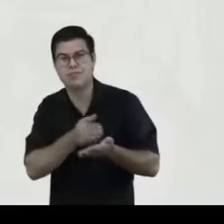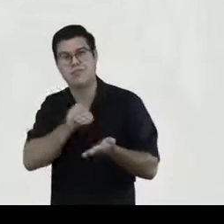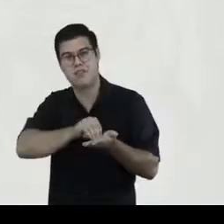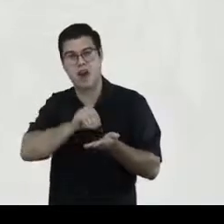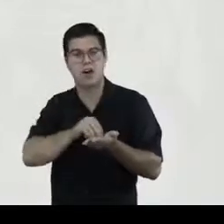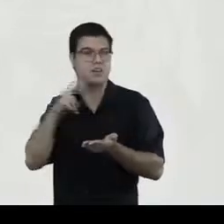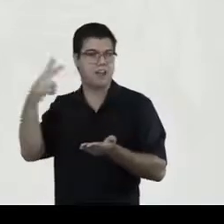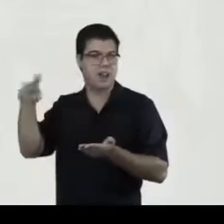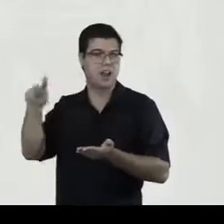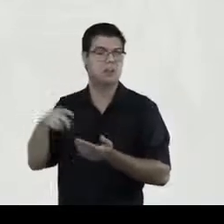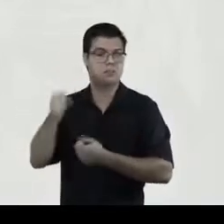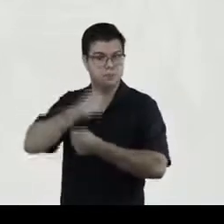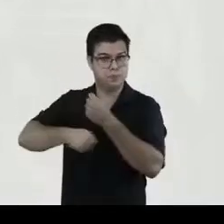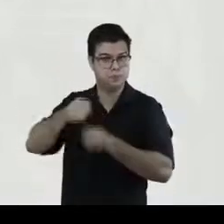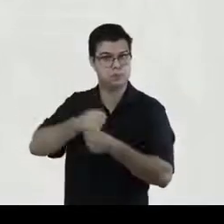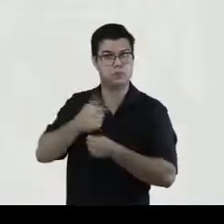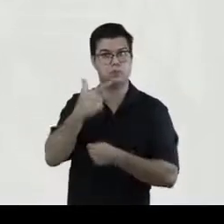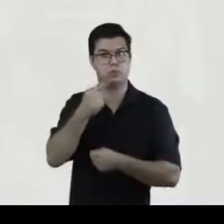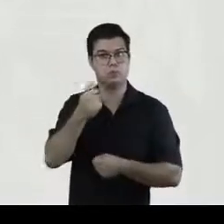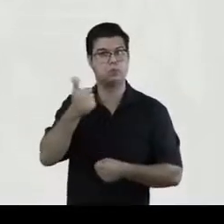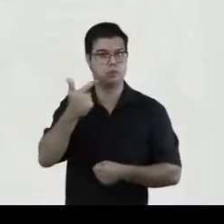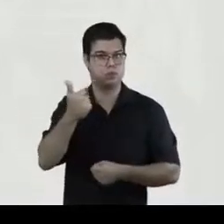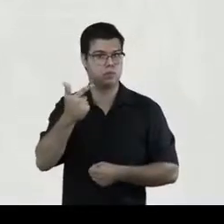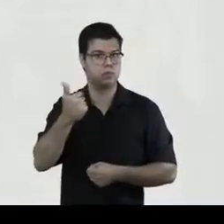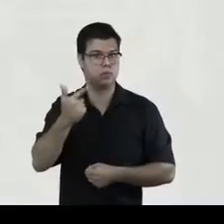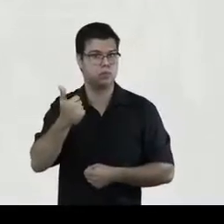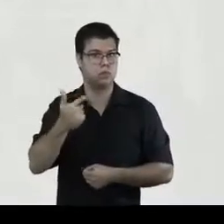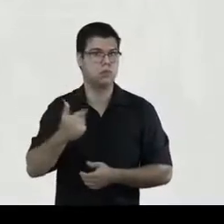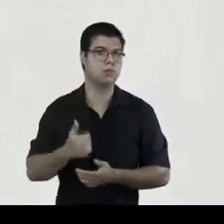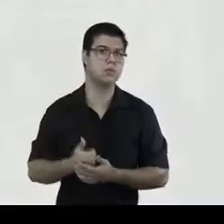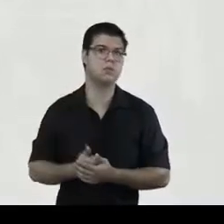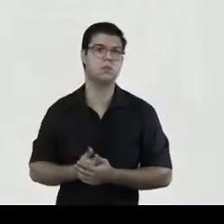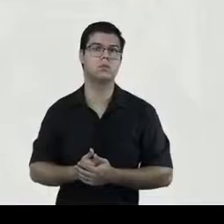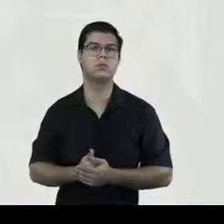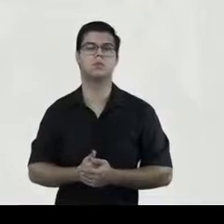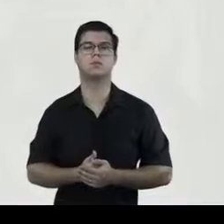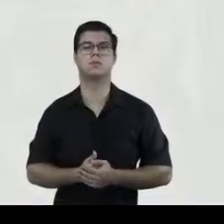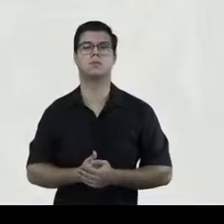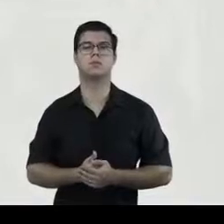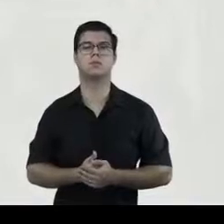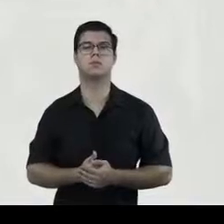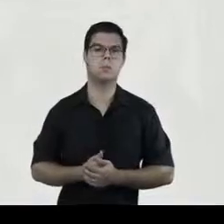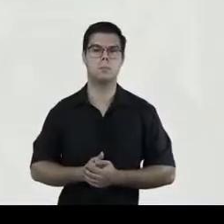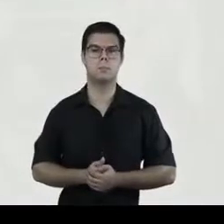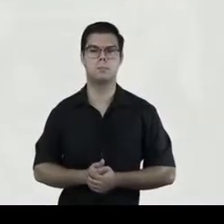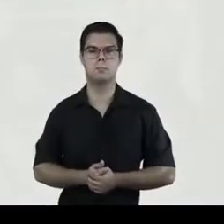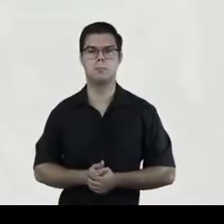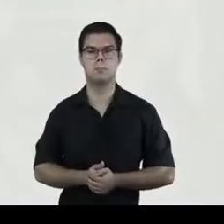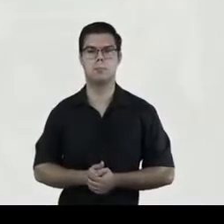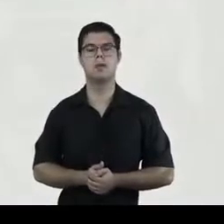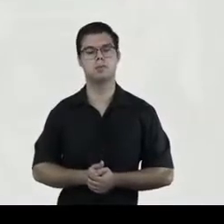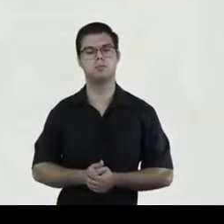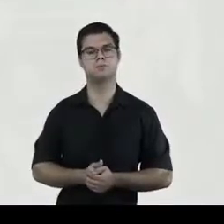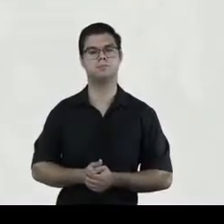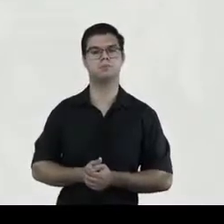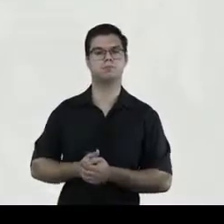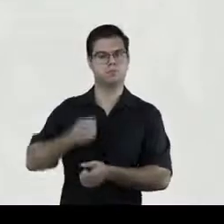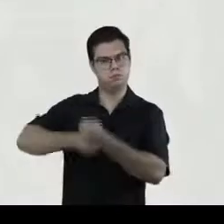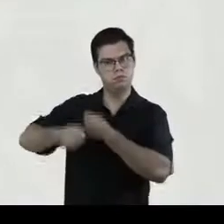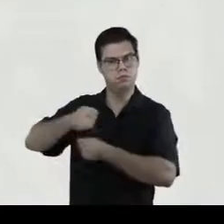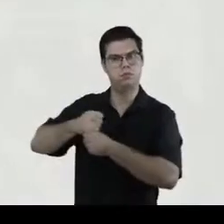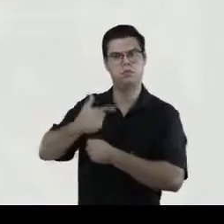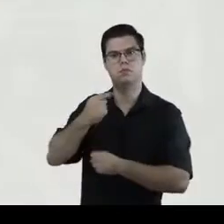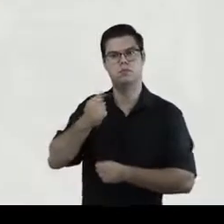é paru ce